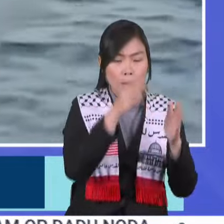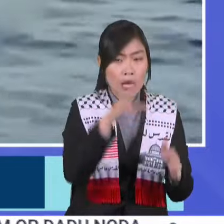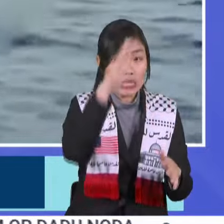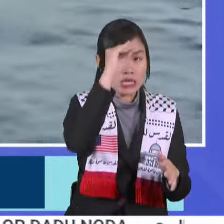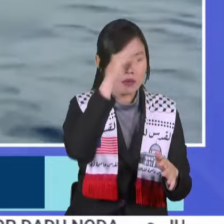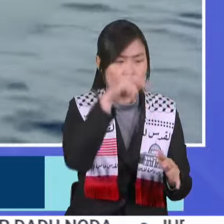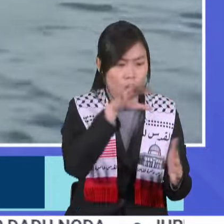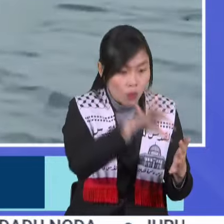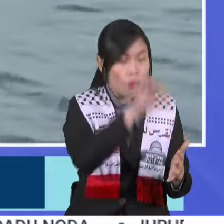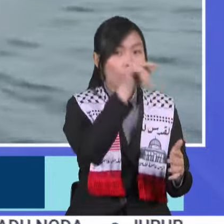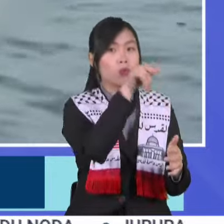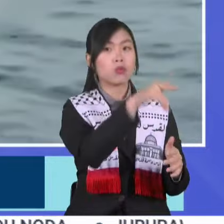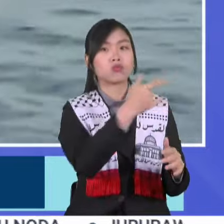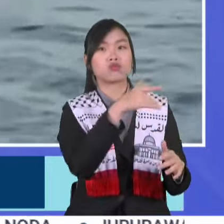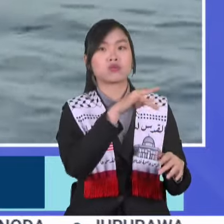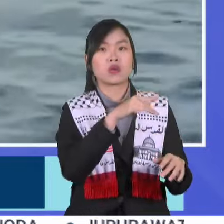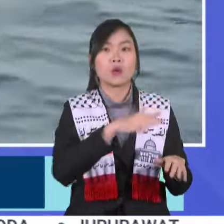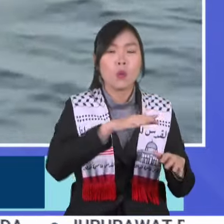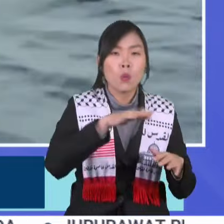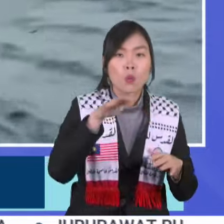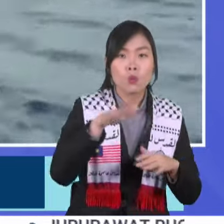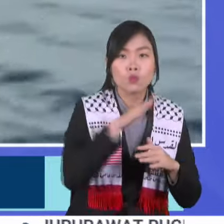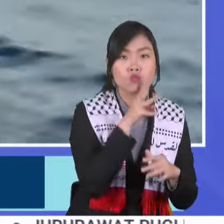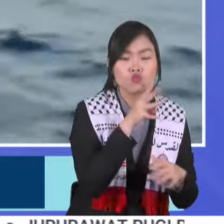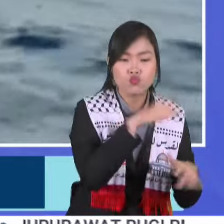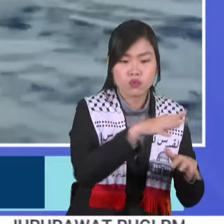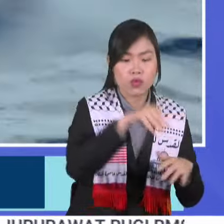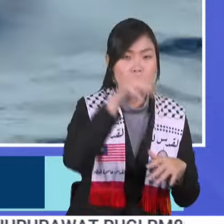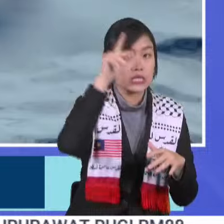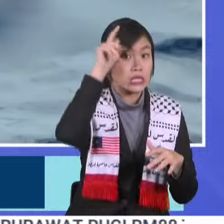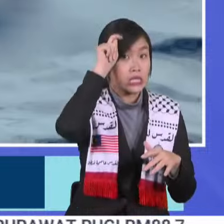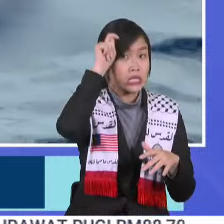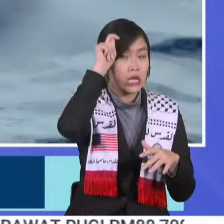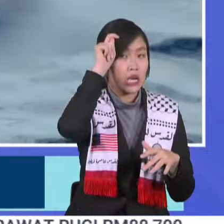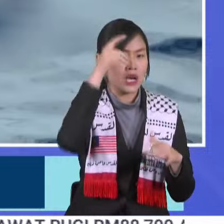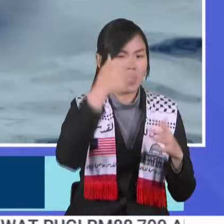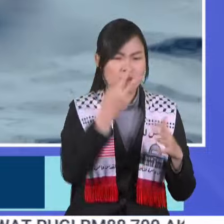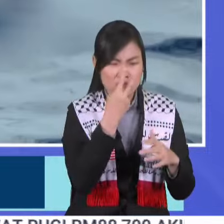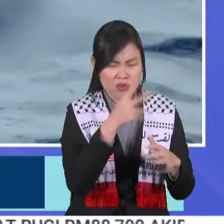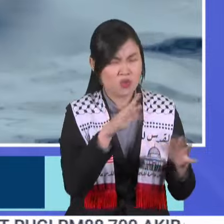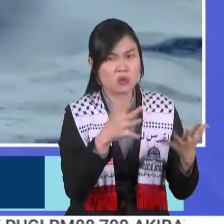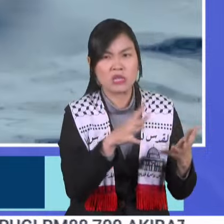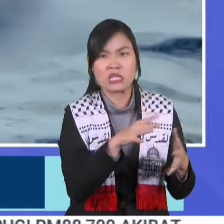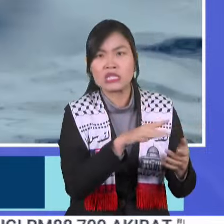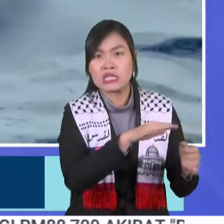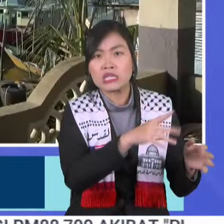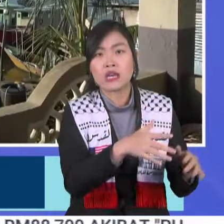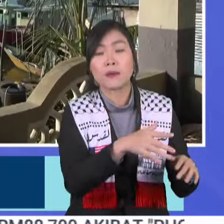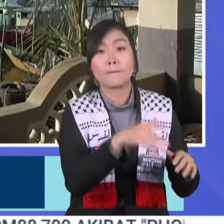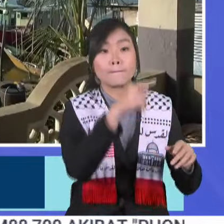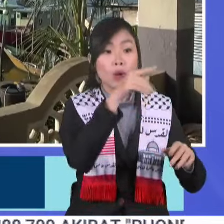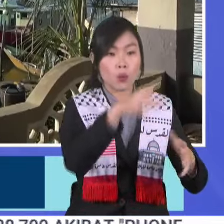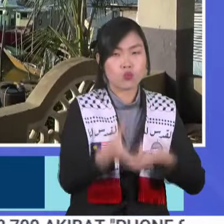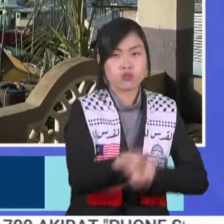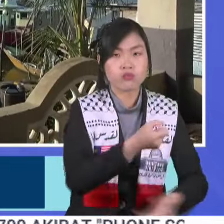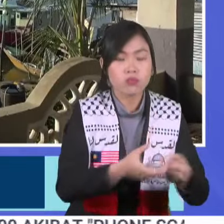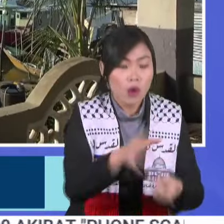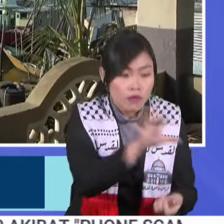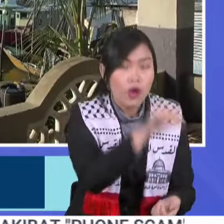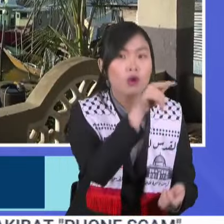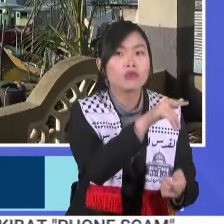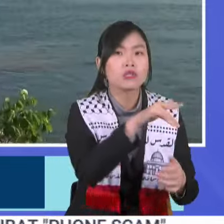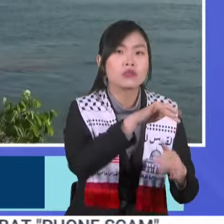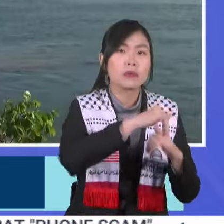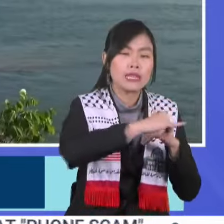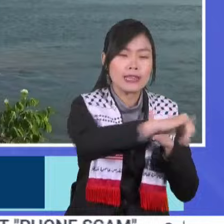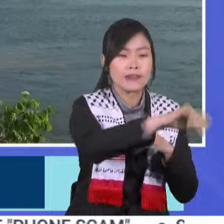Mayat lelaki dipercayai lelaki ditemukan terapung di perairan Paka Dungun, Terengganu. Mayat sudah mereput itu dilihat sekumpulan nelayan tempatan pada jarak kira-kira